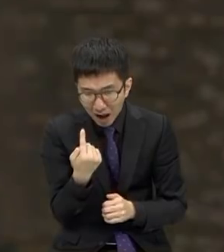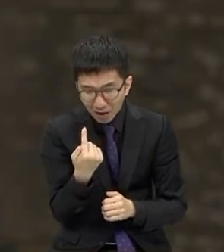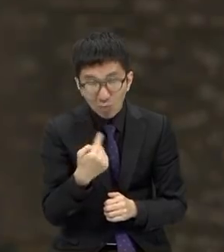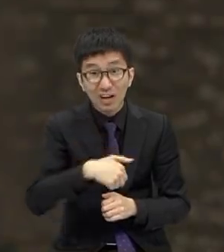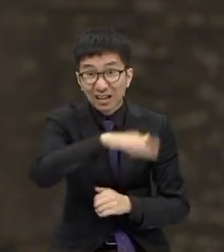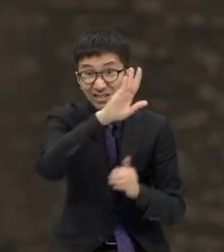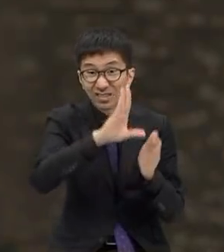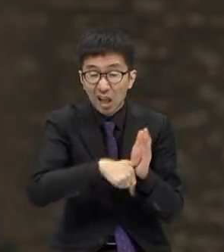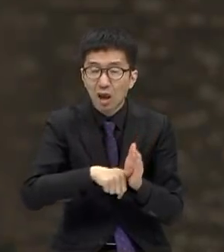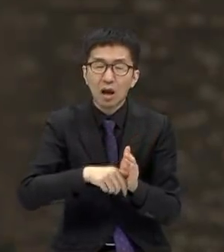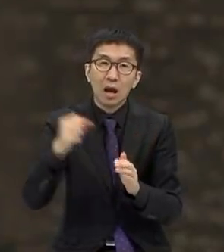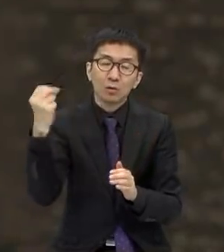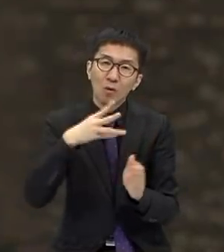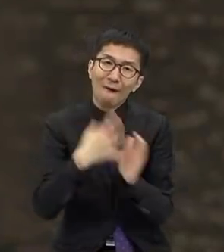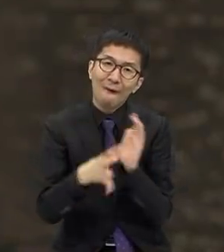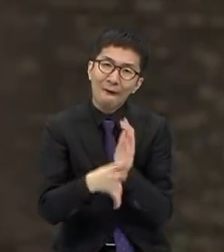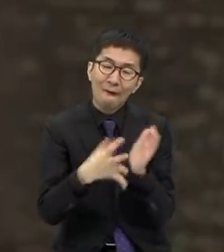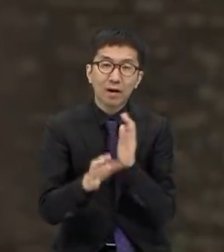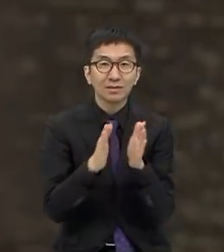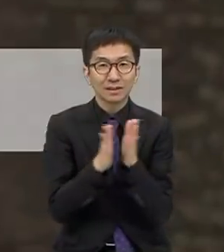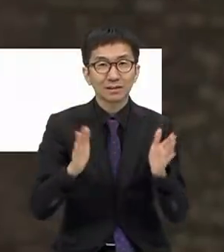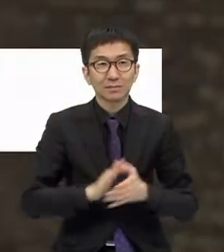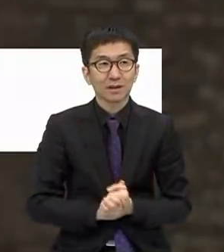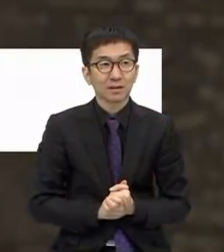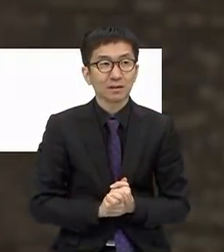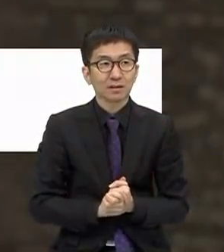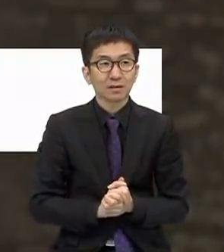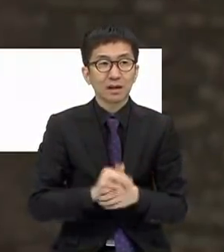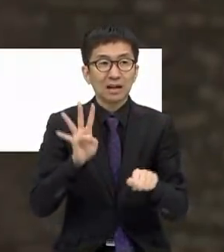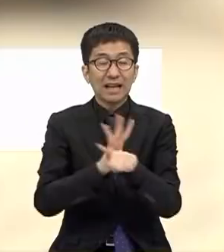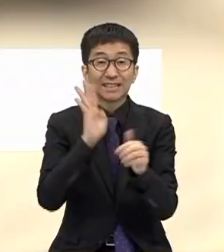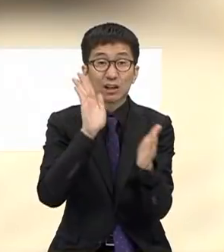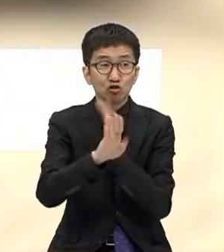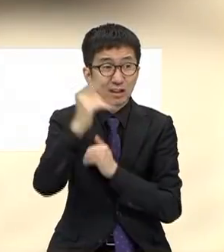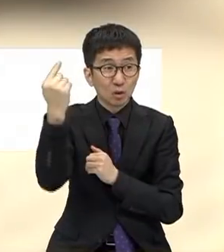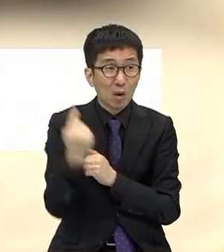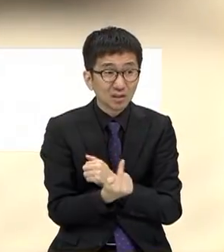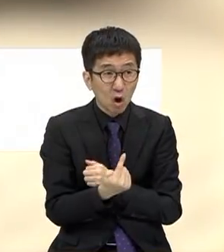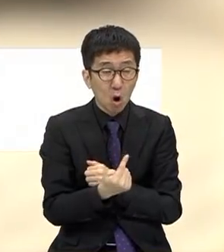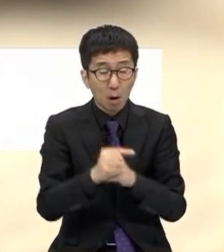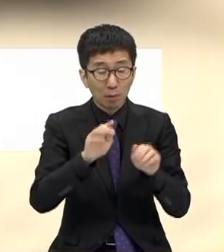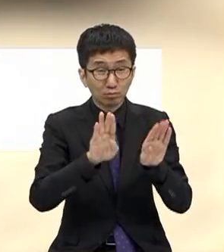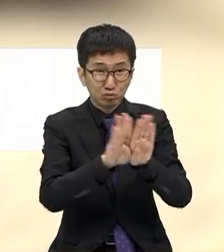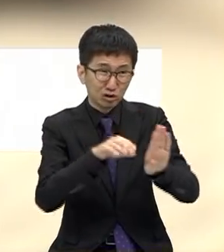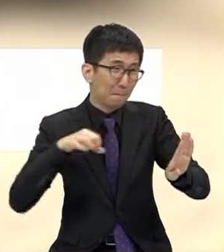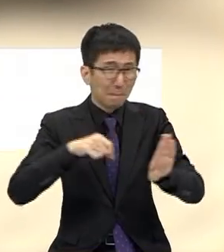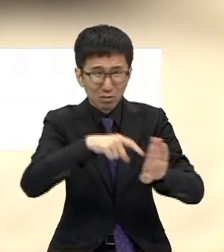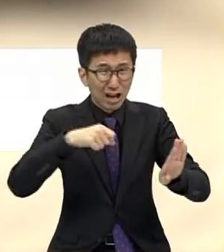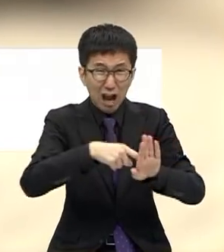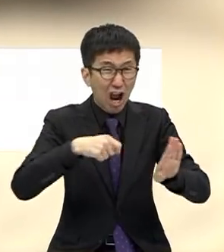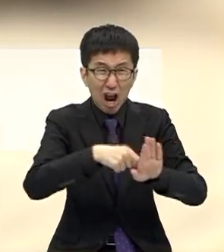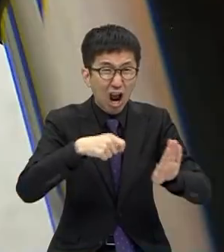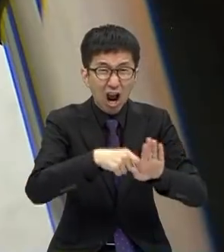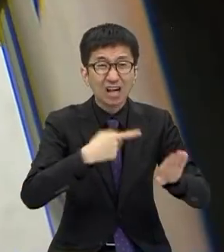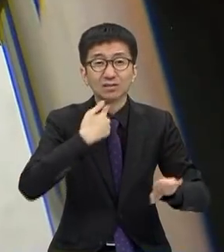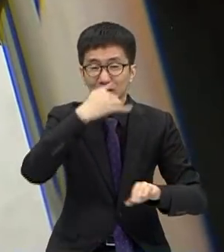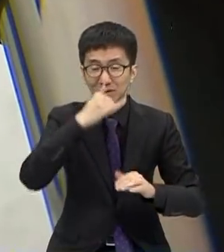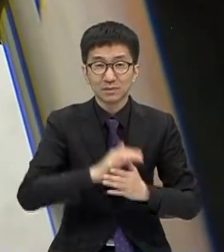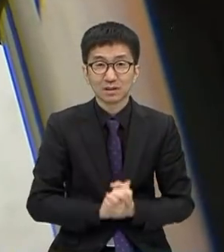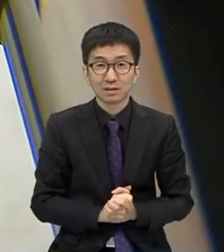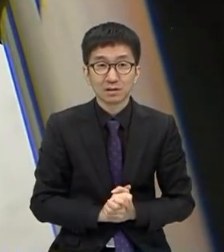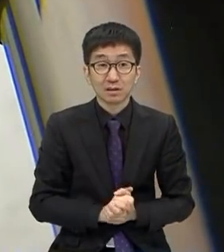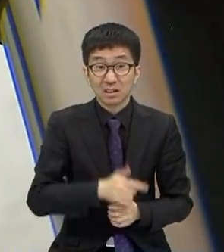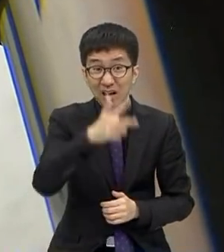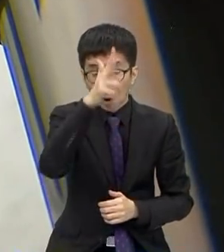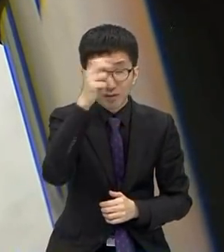또 행패가 시작됐습니다. 4시간 이후에 다시 내려와서 현관문을 바로 차고 소란을 피운 거예요. 다시